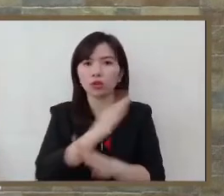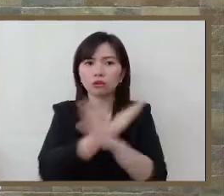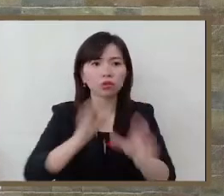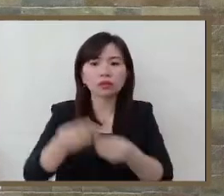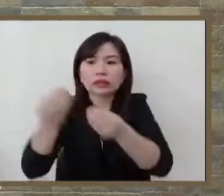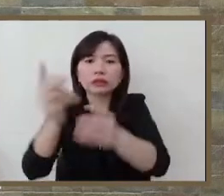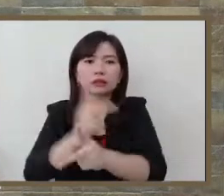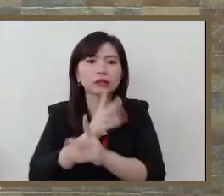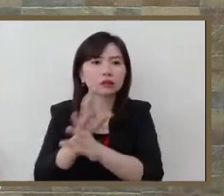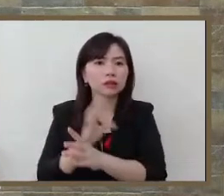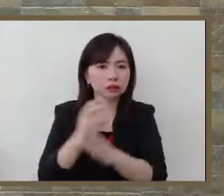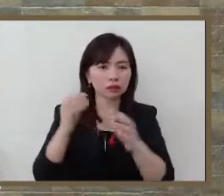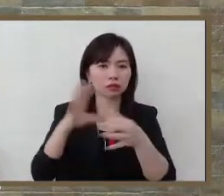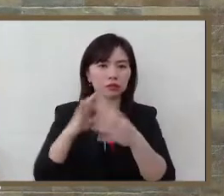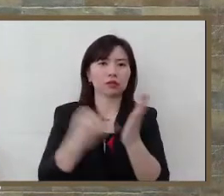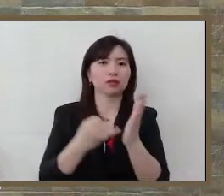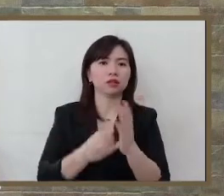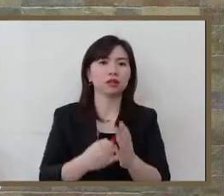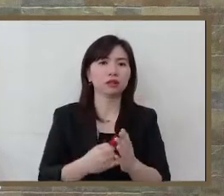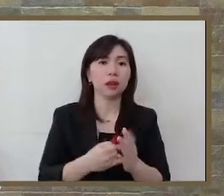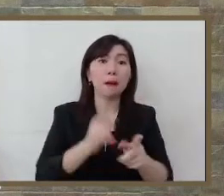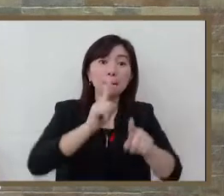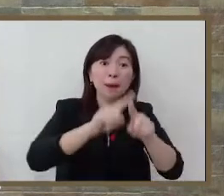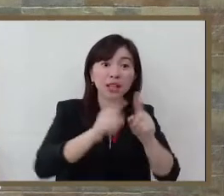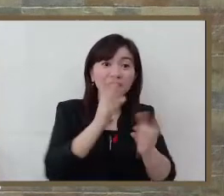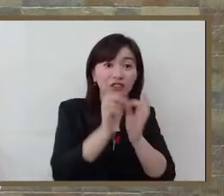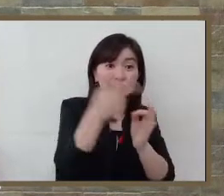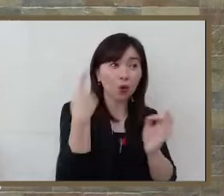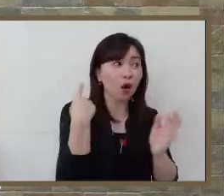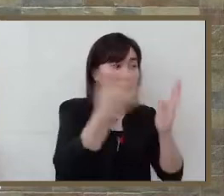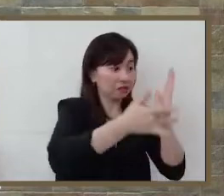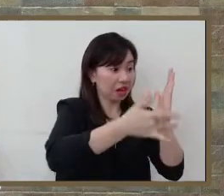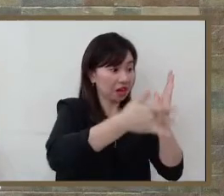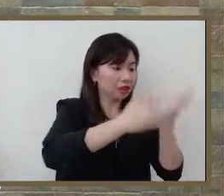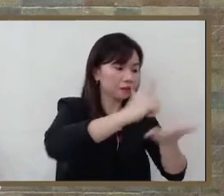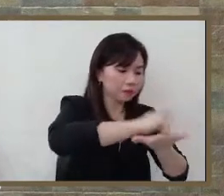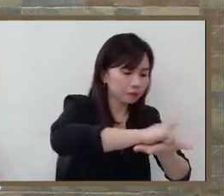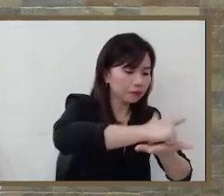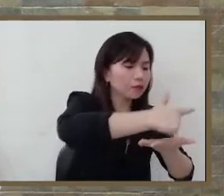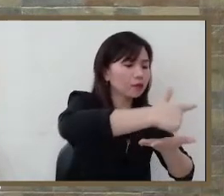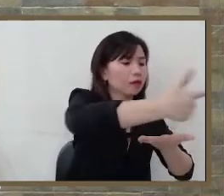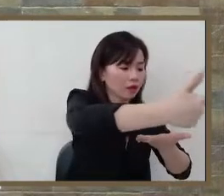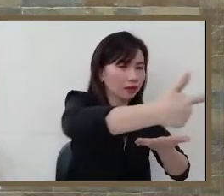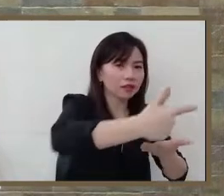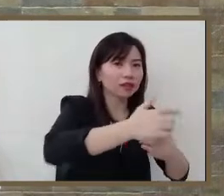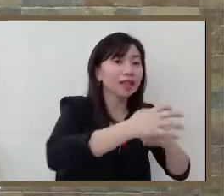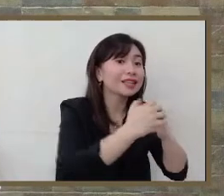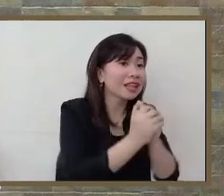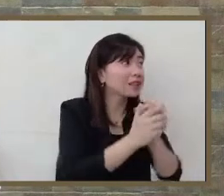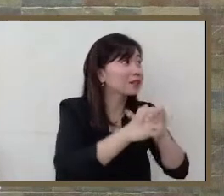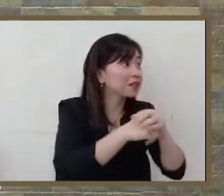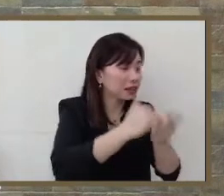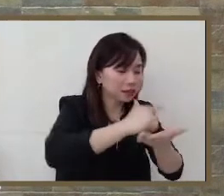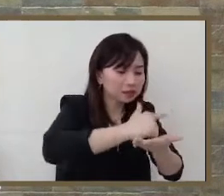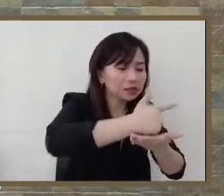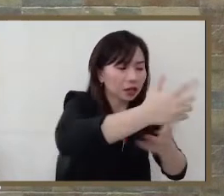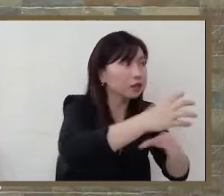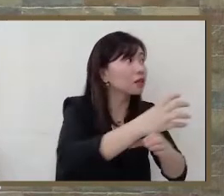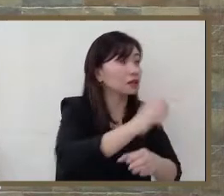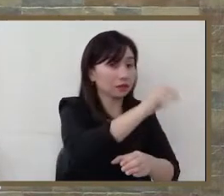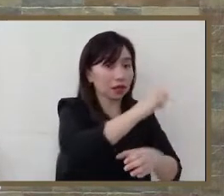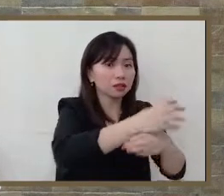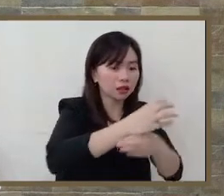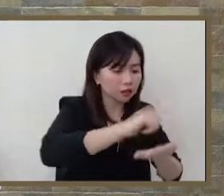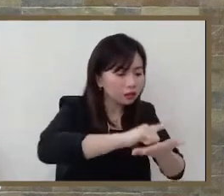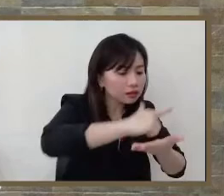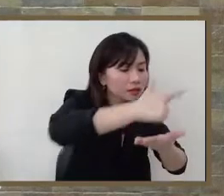kapag pinalagay mo ang bag ng laptop mo, sasabi mo, ingatan mo yan, mamalasing ka sa akin. Pero pag yung Bible mo ipinalagay mo, sa